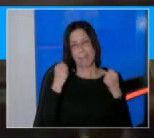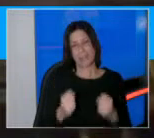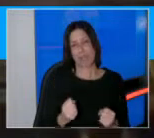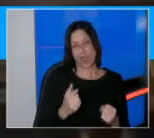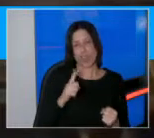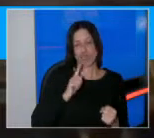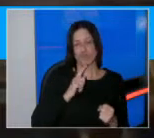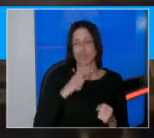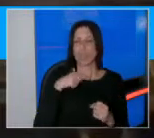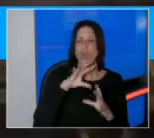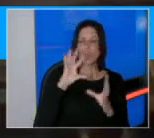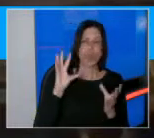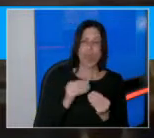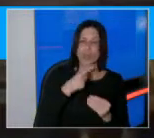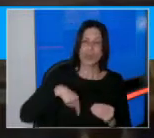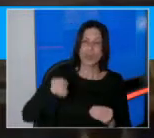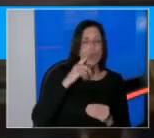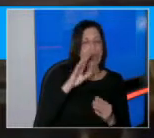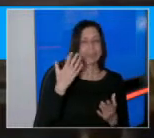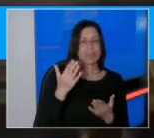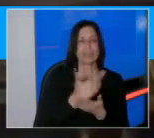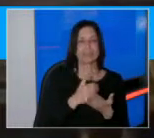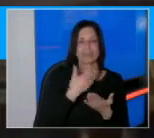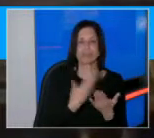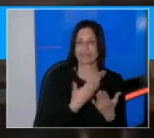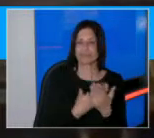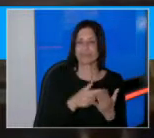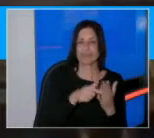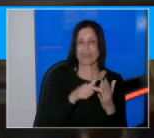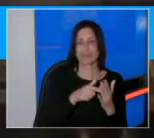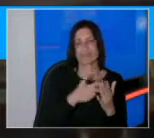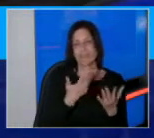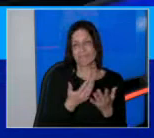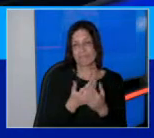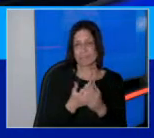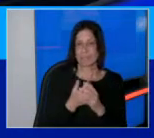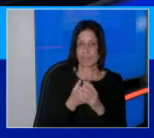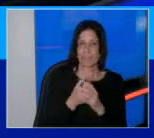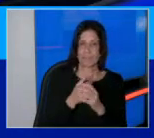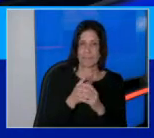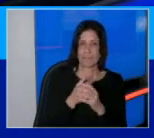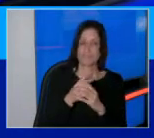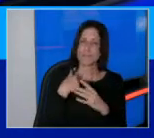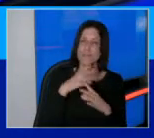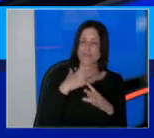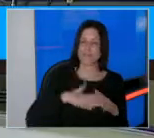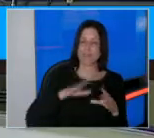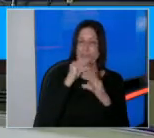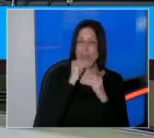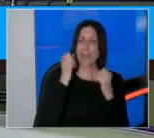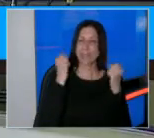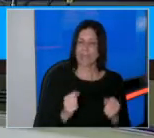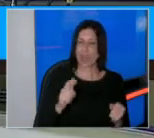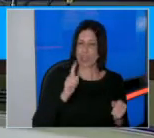של כולנו, כי אנחנו לא רואים איסוף ראיות בגלל ההתרסקות זהו, בפניות. יעל, אני רוצה לדבר איתך על הביטחון האישי, כי